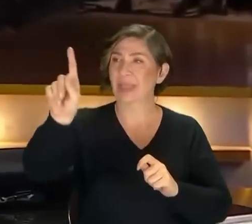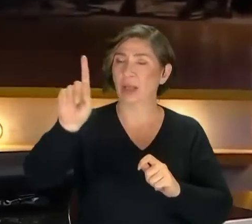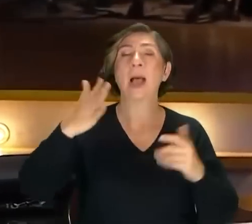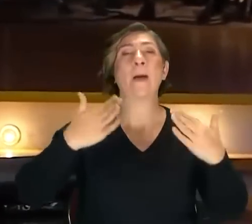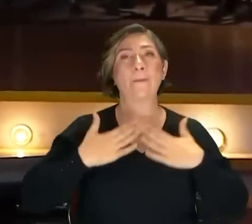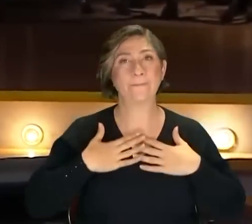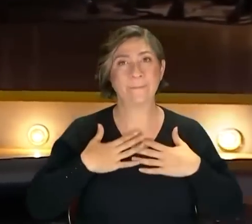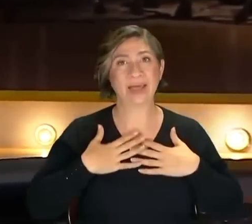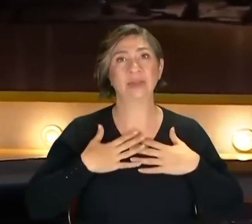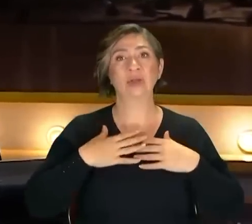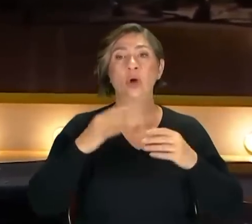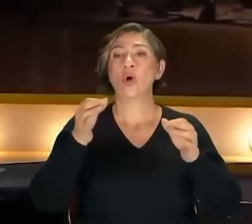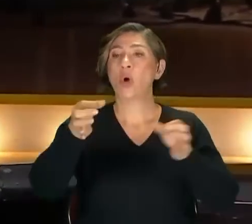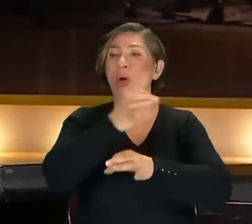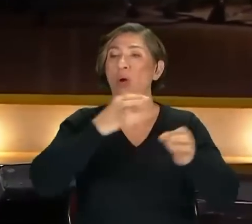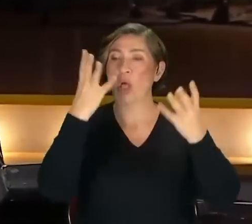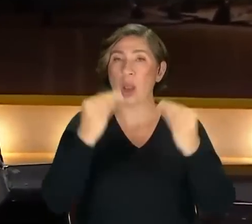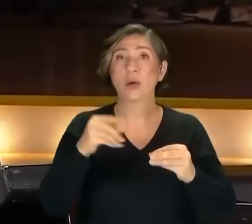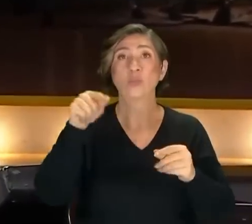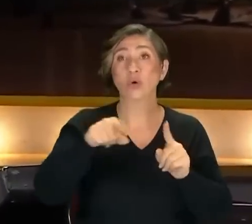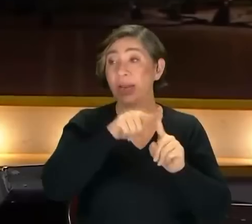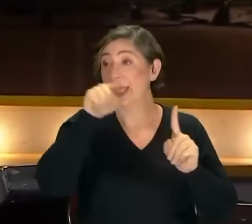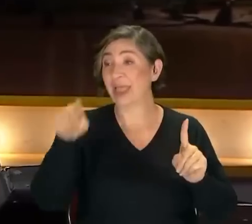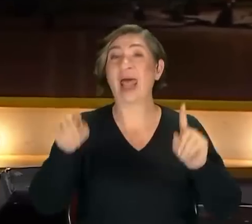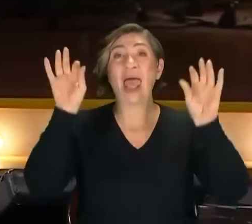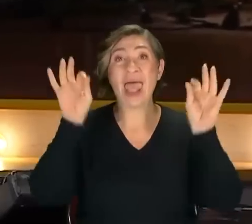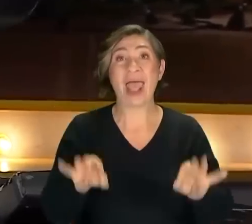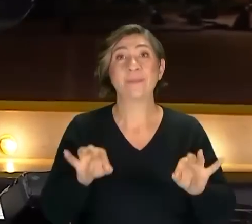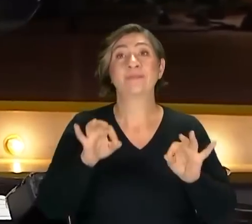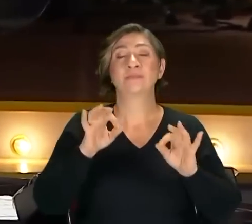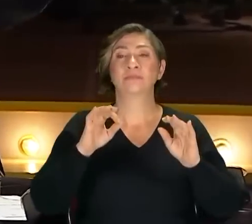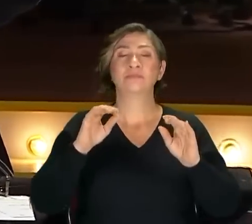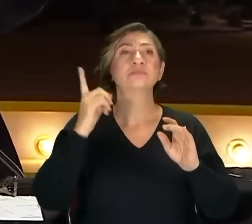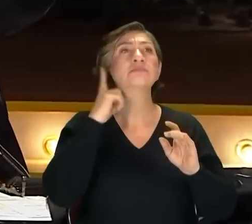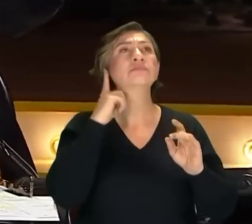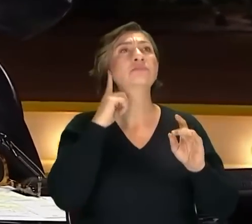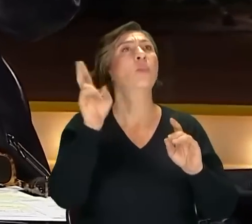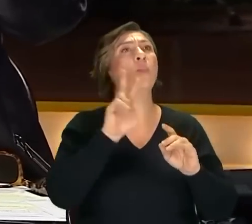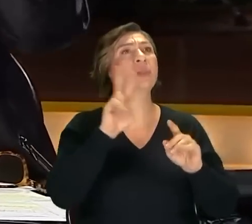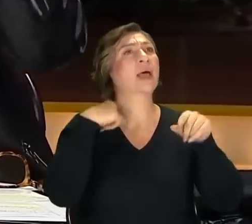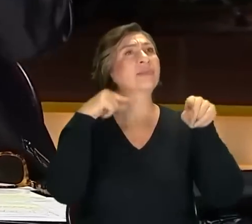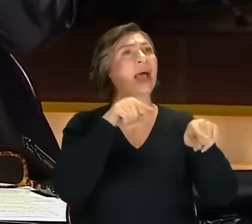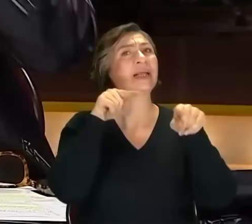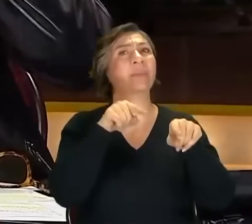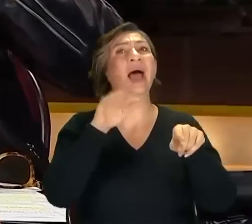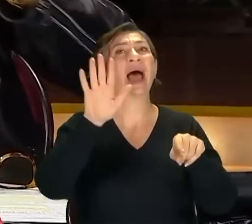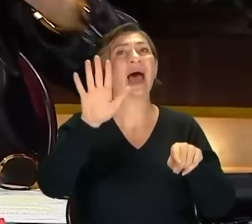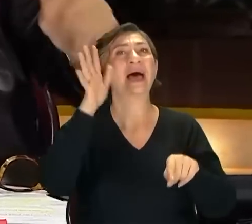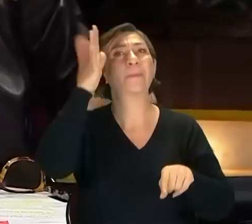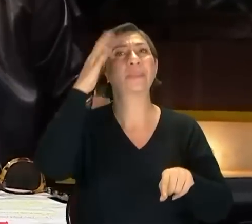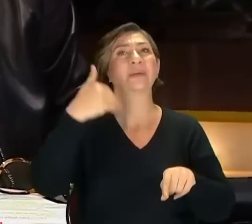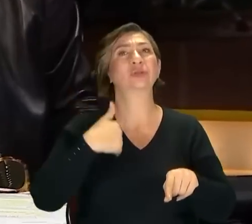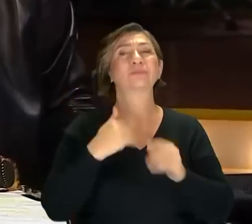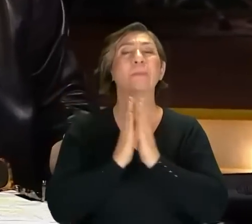ben prodüktör olarak bugüne kadar hep trend takip ettim, moda takip ettim. Ah